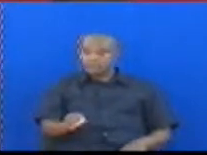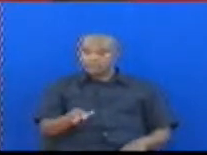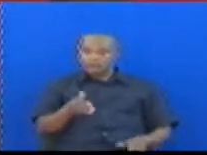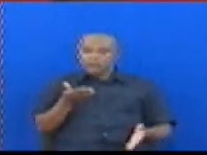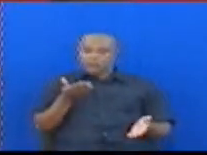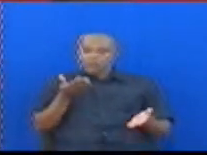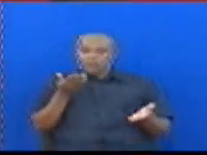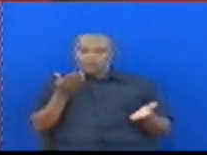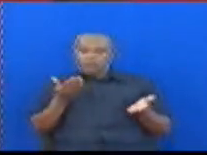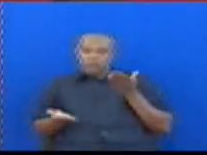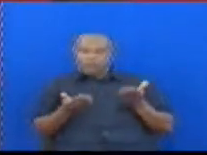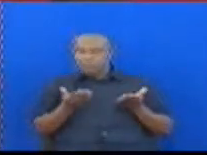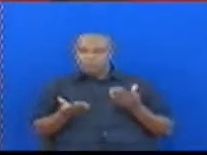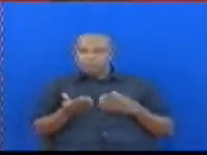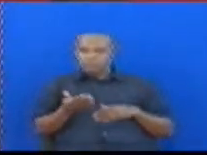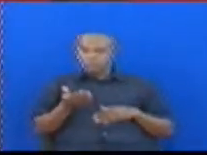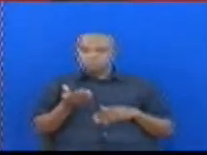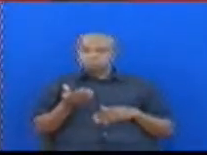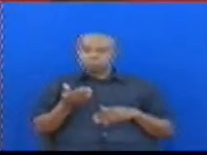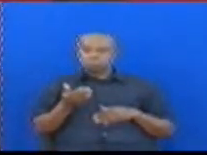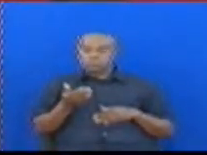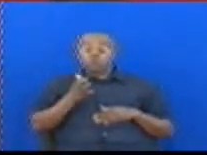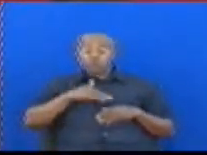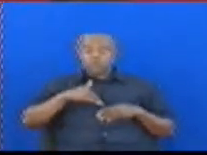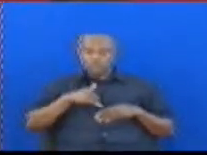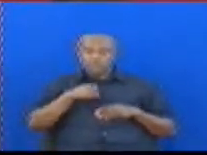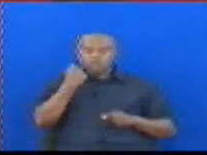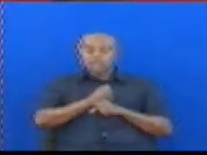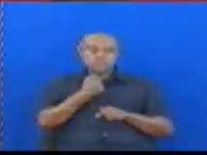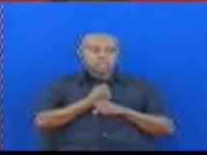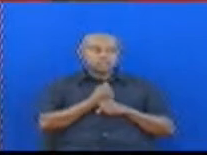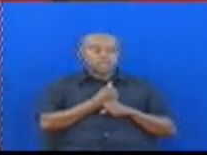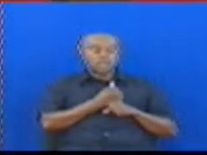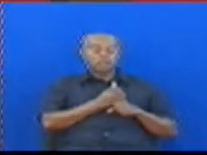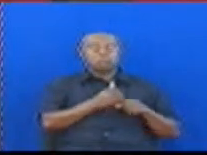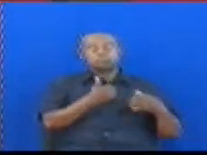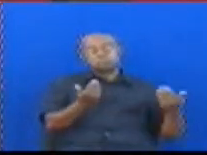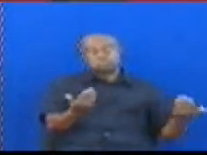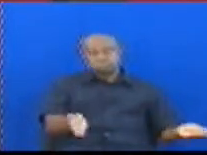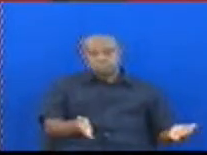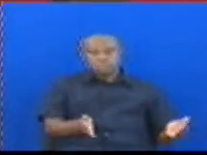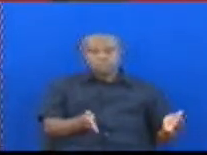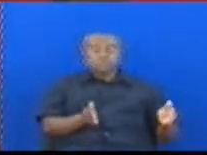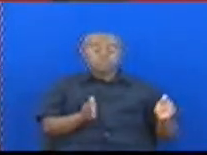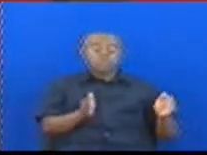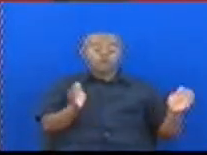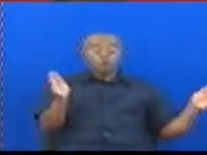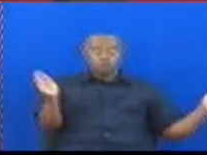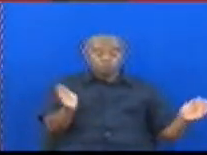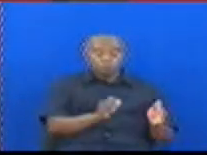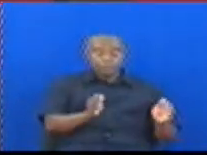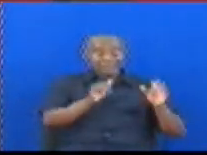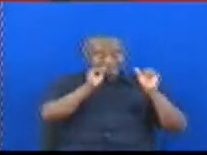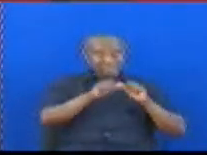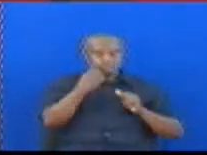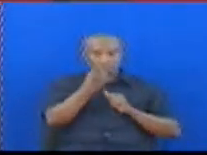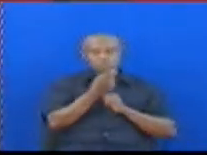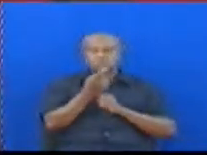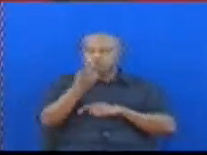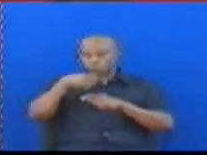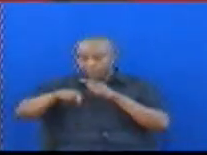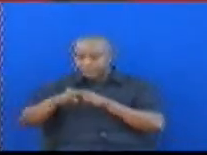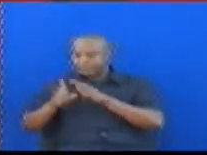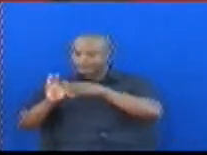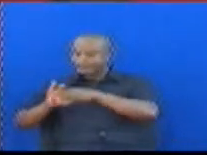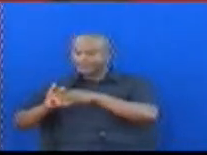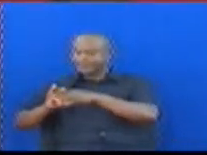kufanya shughuli za uwakili ni lazima wapitie shule ya sheria,